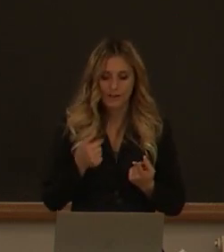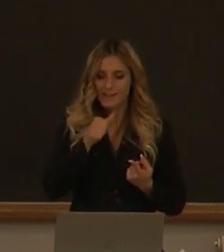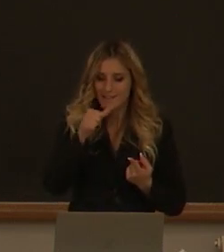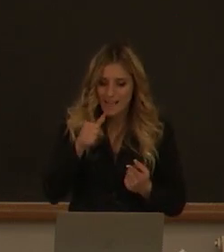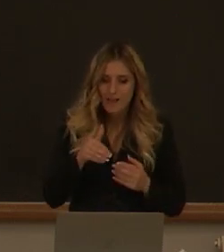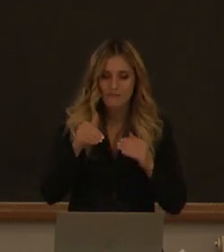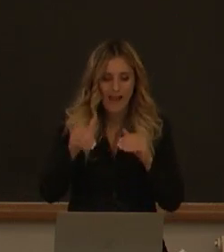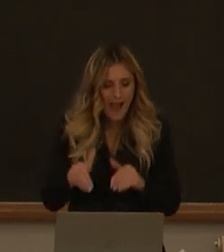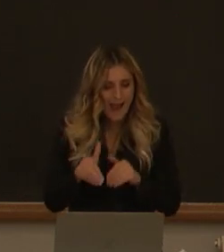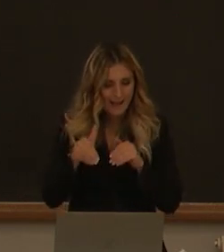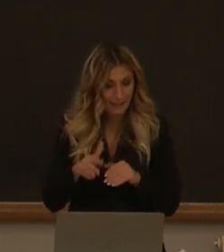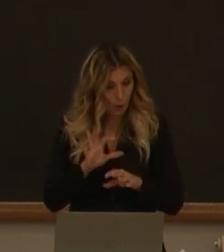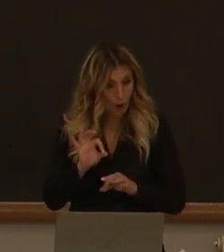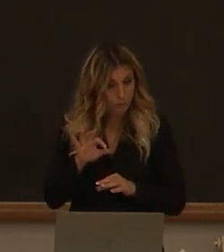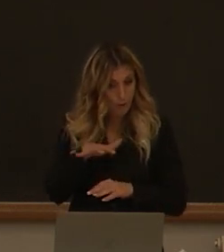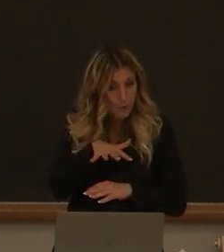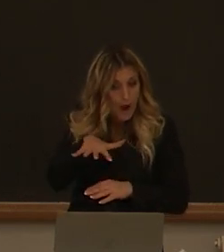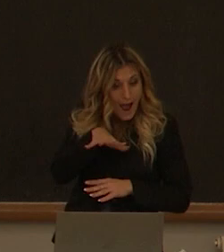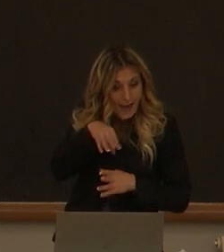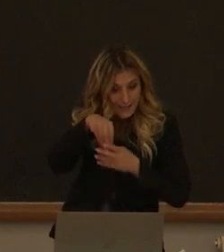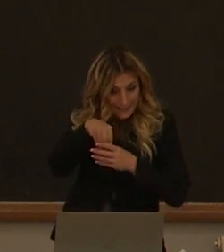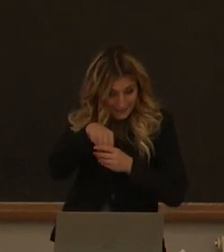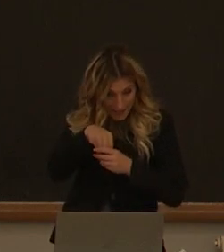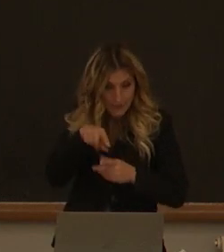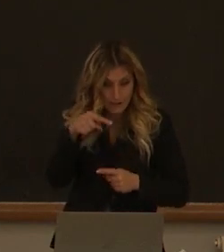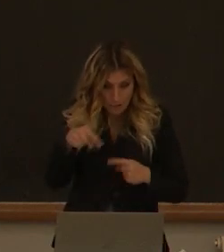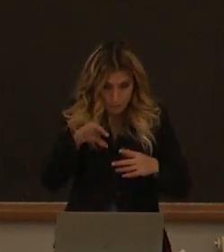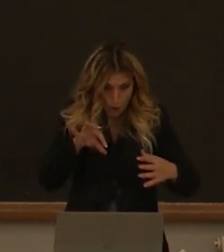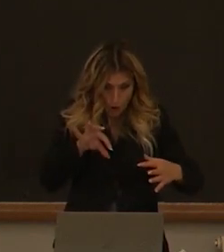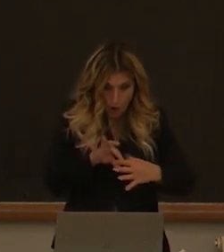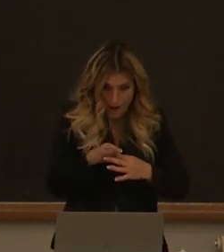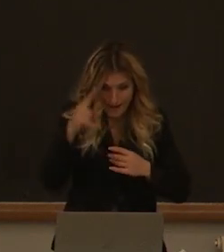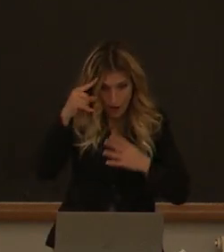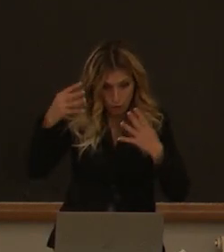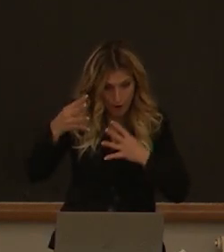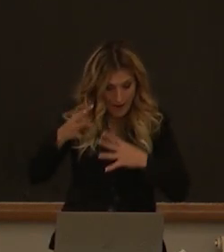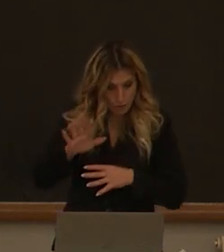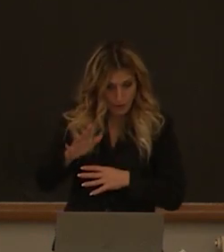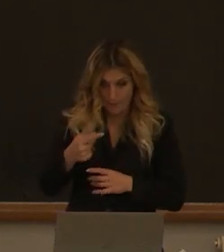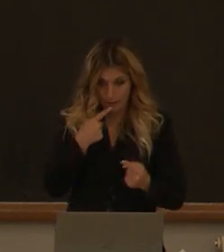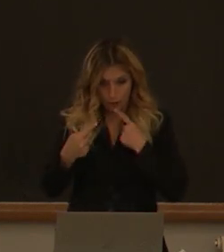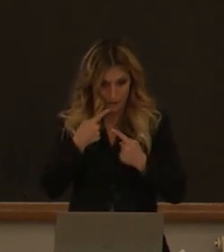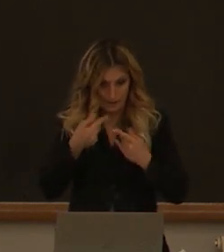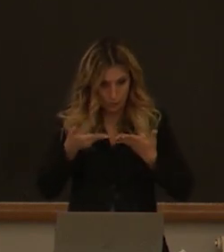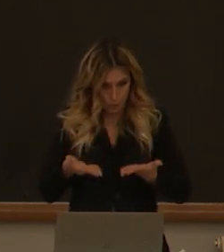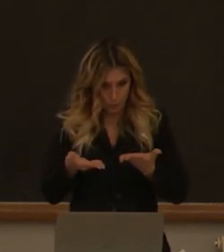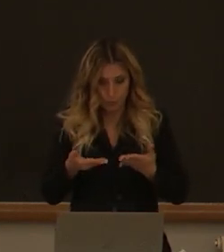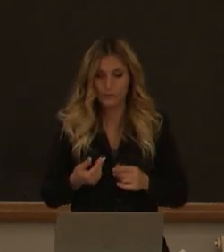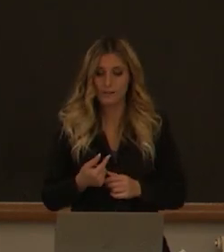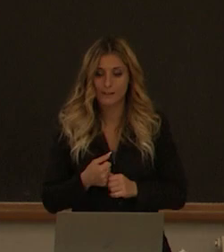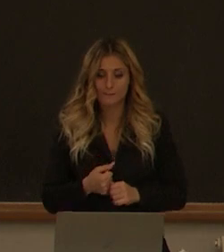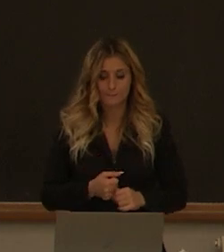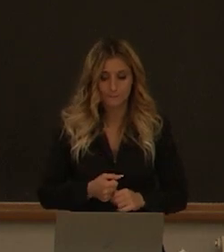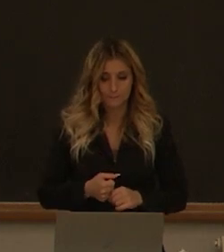interne, e credo che sia un po' insomma legato al ragionamento di cui si sta discutendo, nel senso